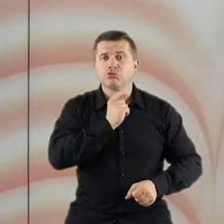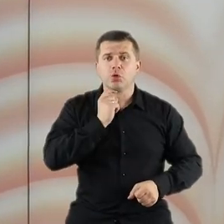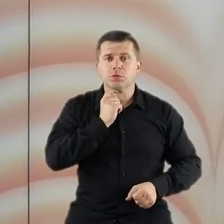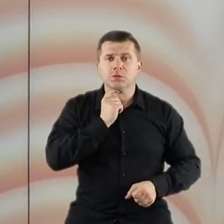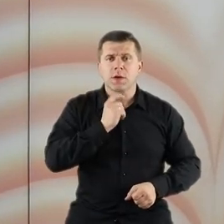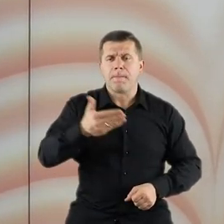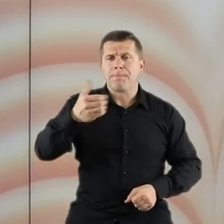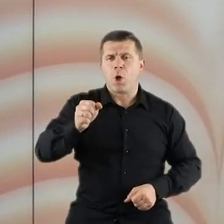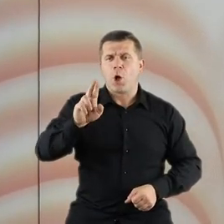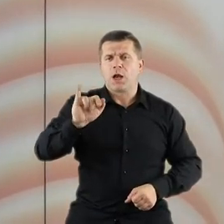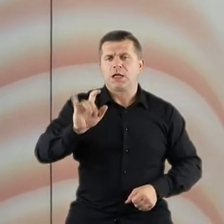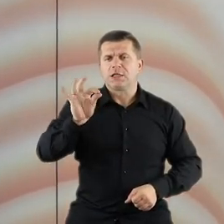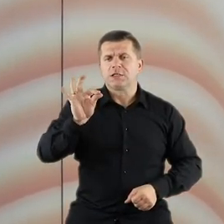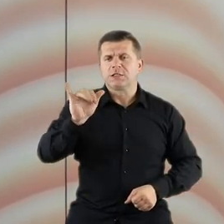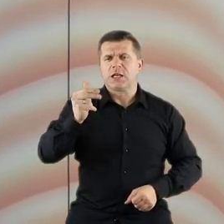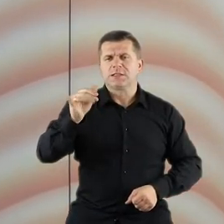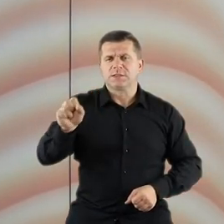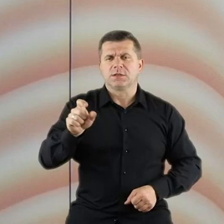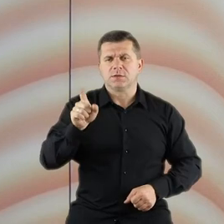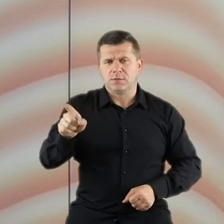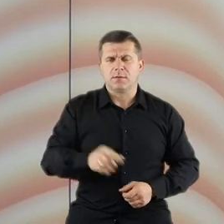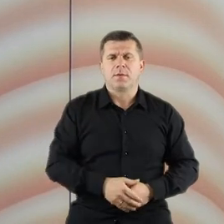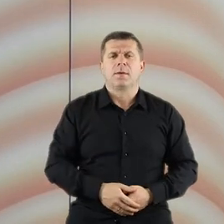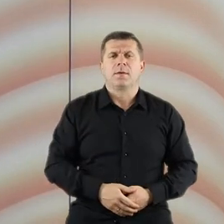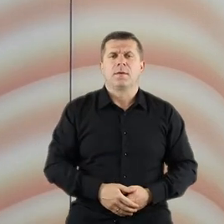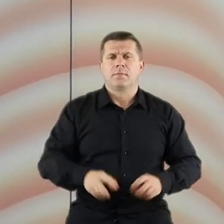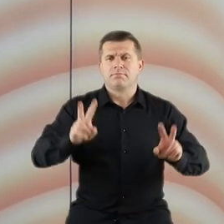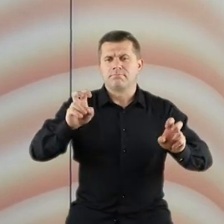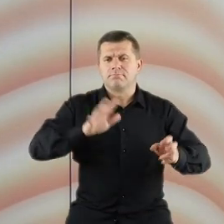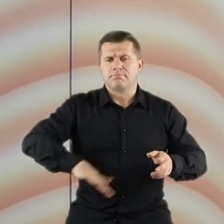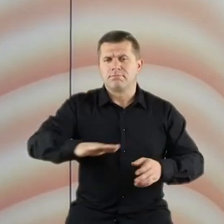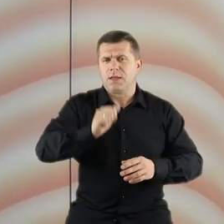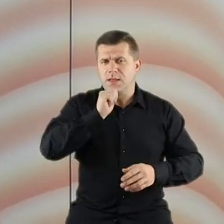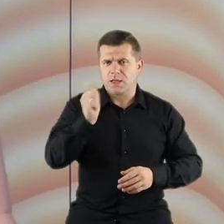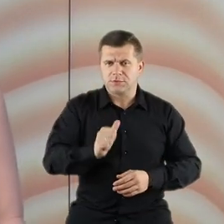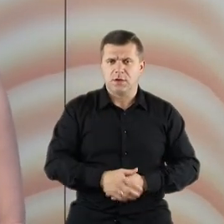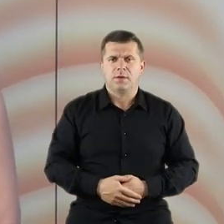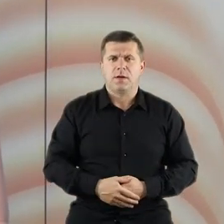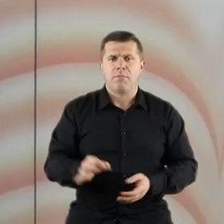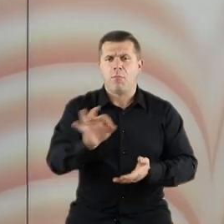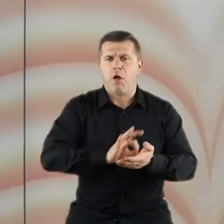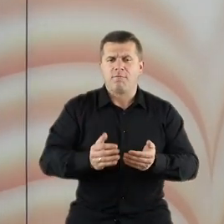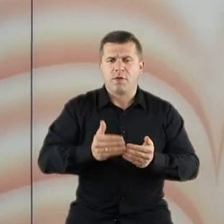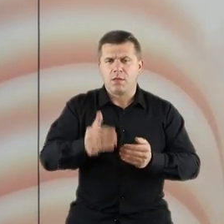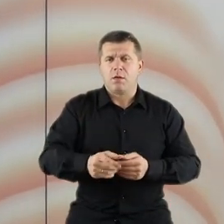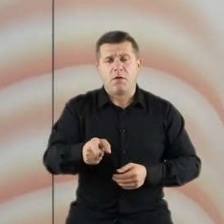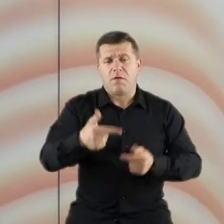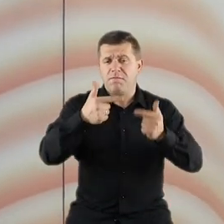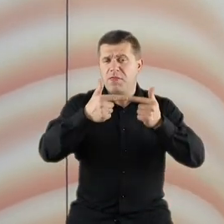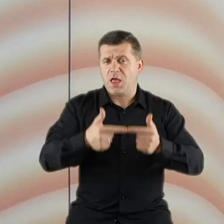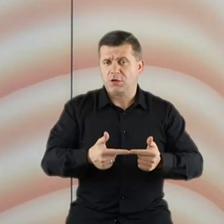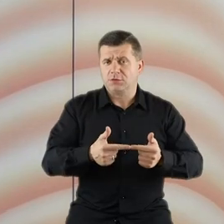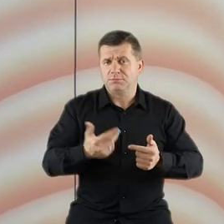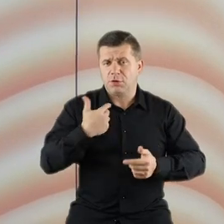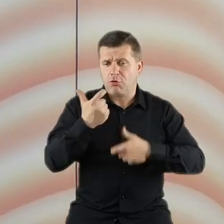księdza Ludwika Waryńskiego był to pleban stykowie w powiecie jędrzejowskim i podobno